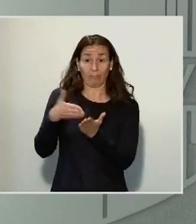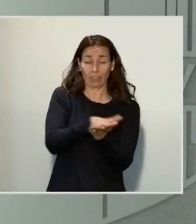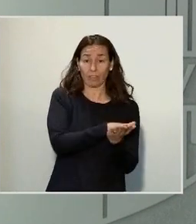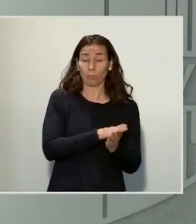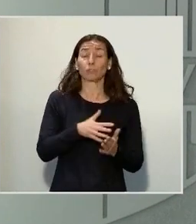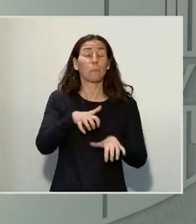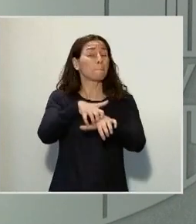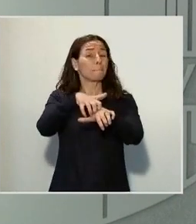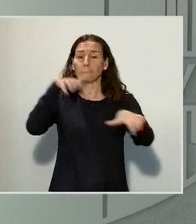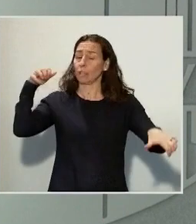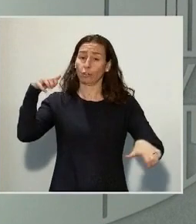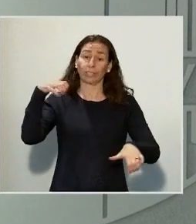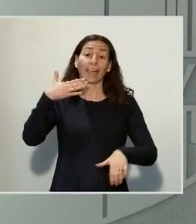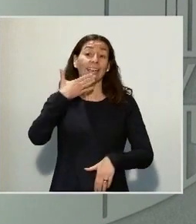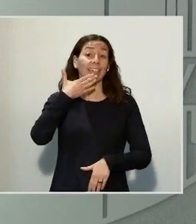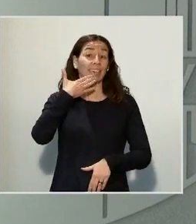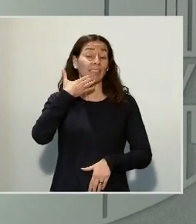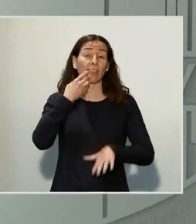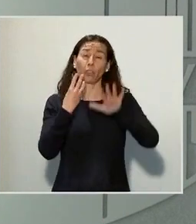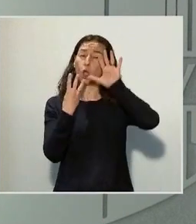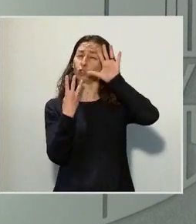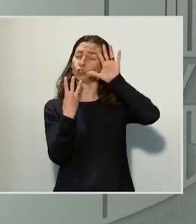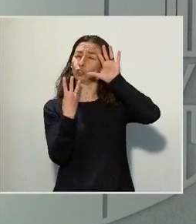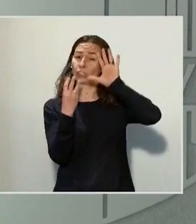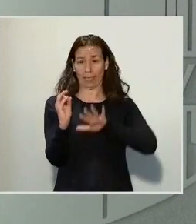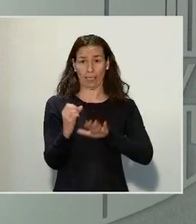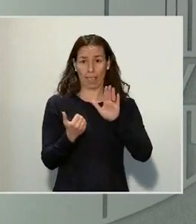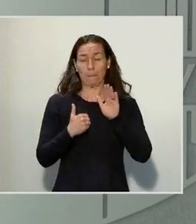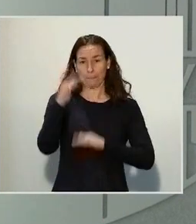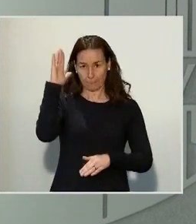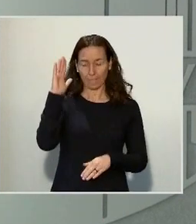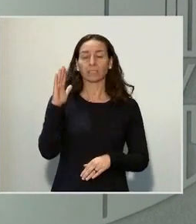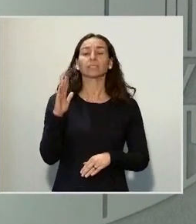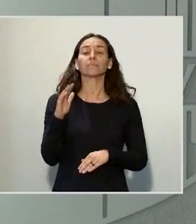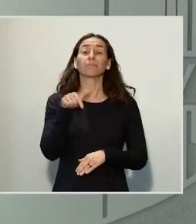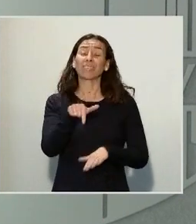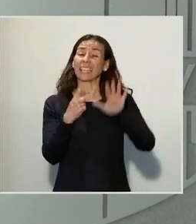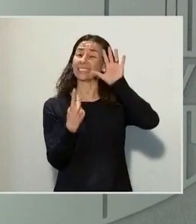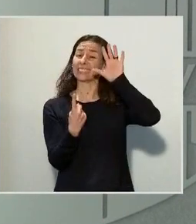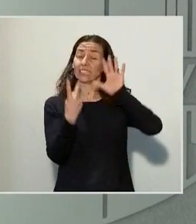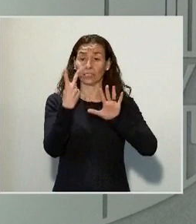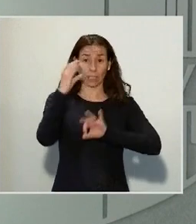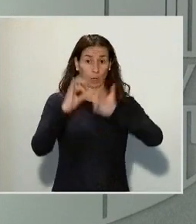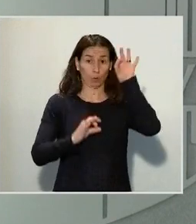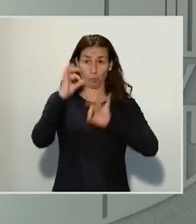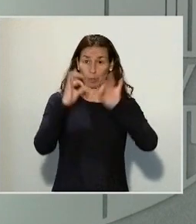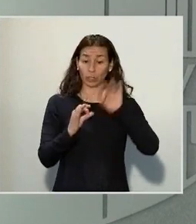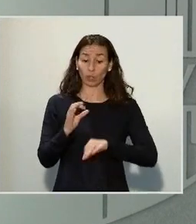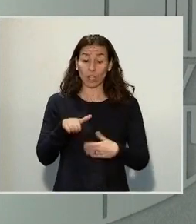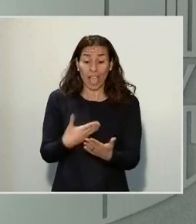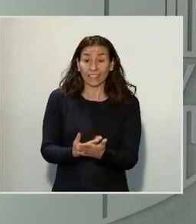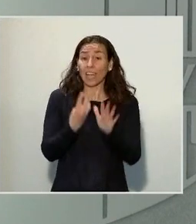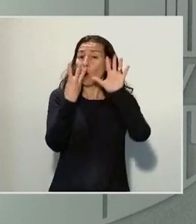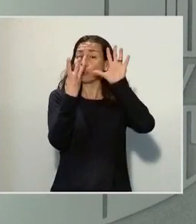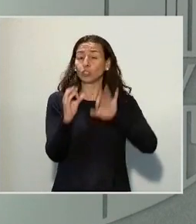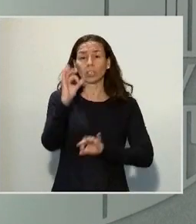Die meisten von ihnen sind 80 Jahre alt oder älter, um genau zu sein, 67% von ihnen. 87% der Toten